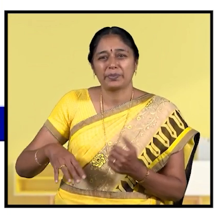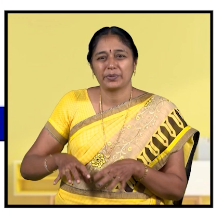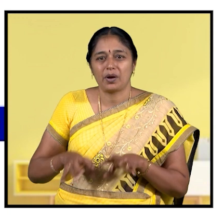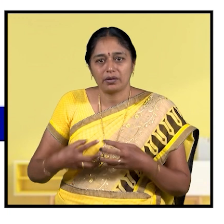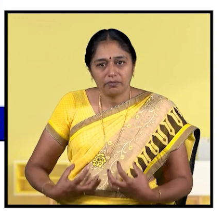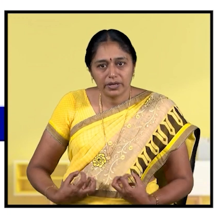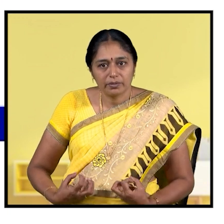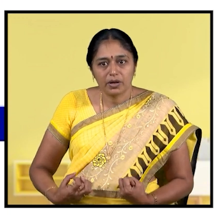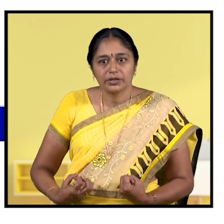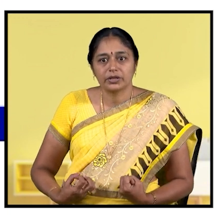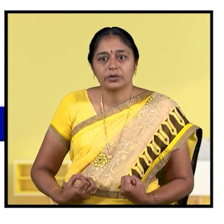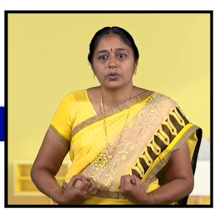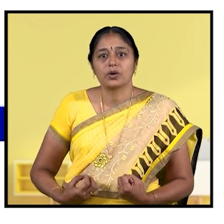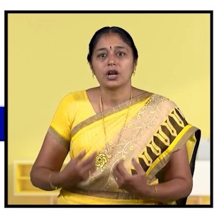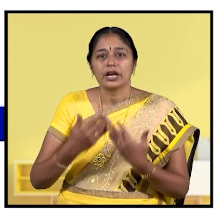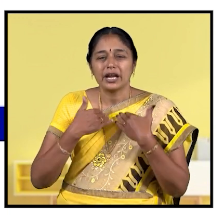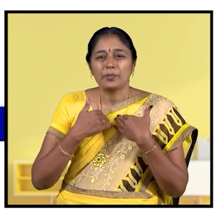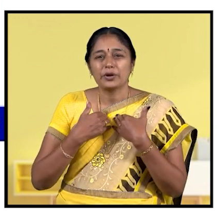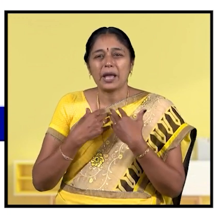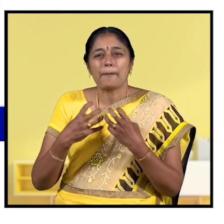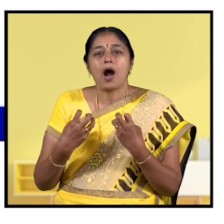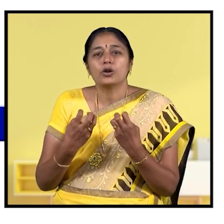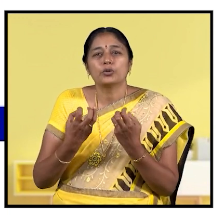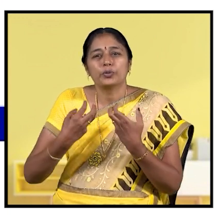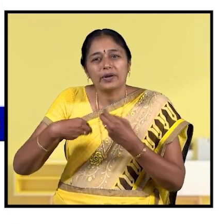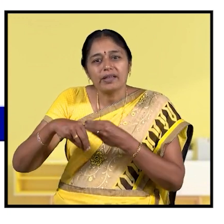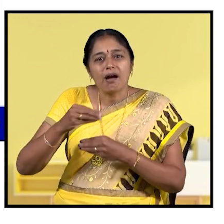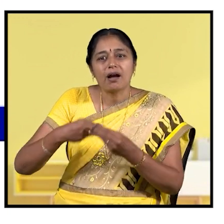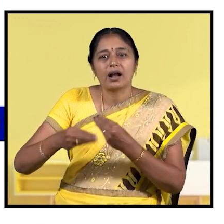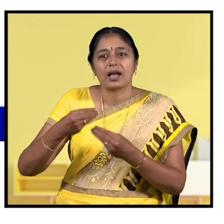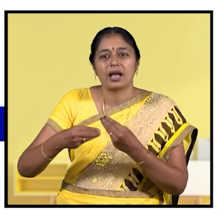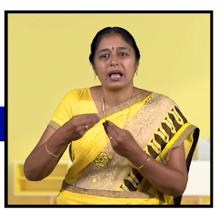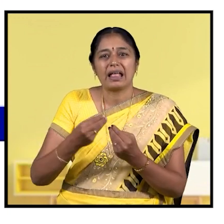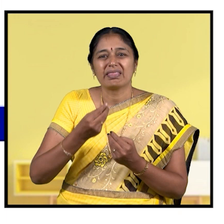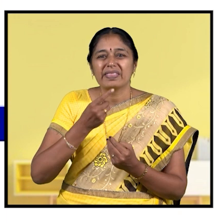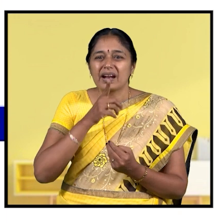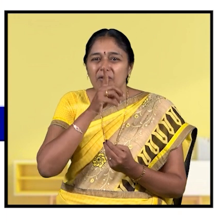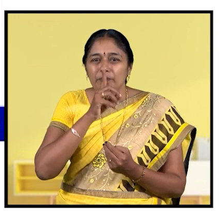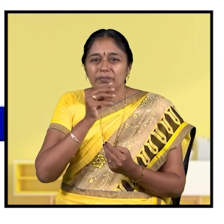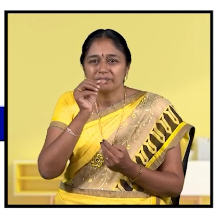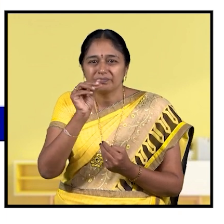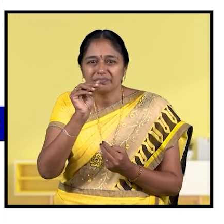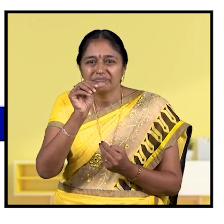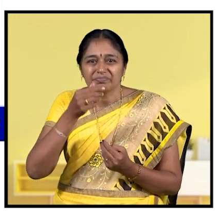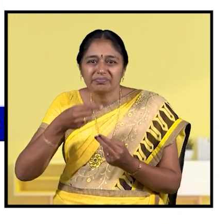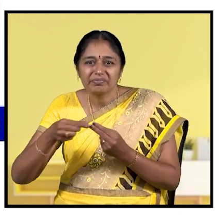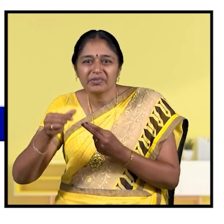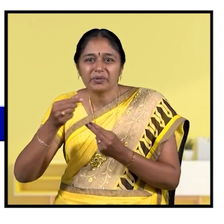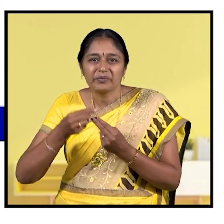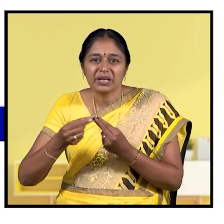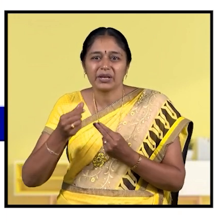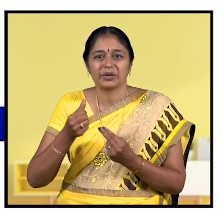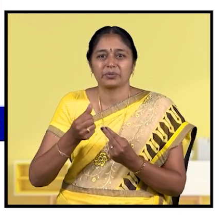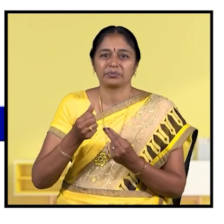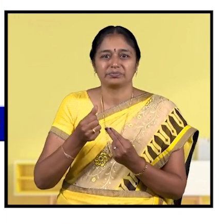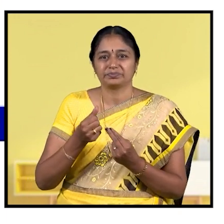பாலுறுப்பு வழியாக திரவம் வெளியேறுதல், சிறுநீர் கழிக்கும் போது வலி ஏற்படும். அடுத்தது பாக்டீரியா மூலமாக உண்டாகக்கூடிய ஒரு நோய் வந்து சிபிலிஸ். இது ட்ரிம்போனிமா